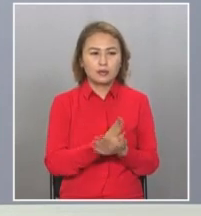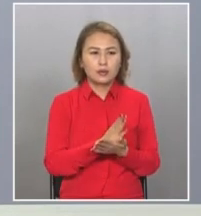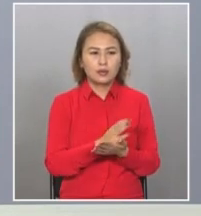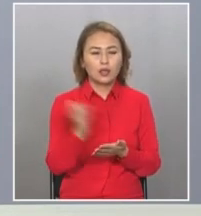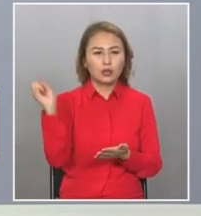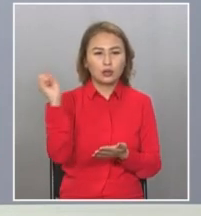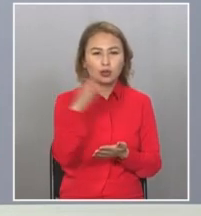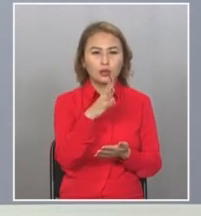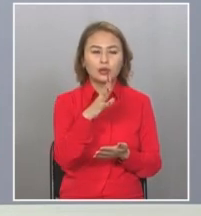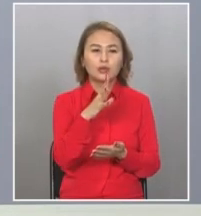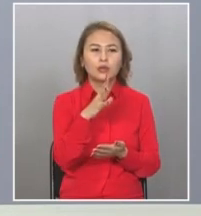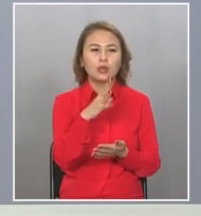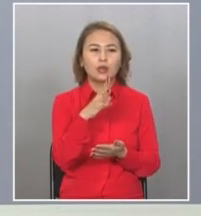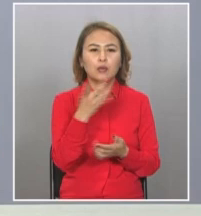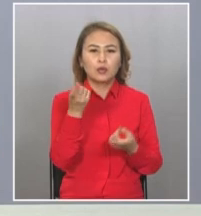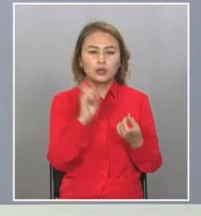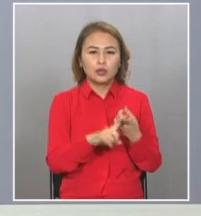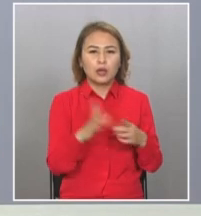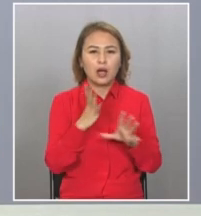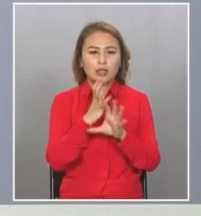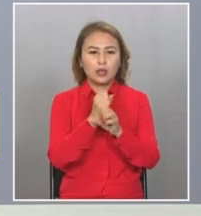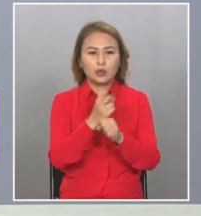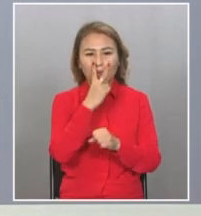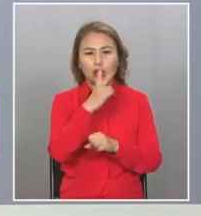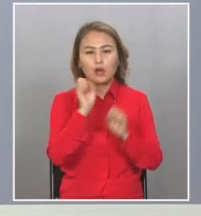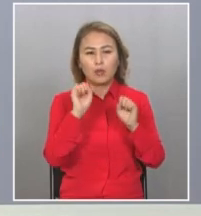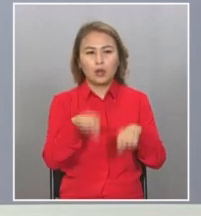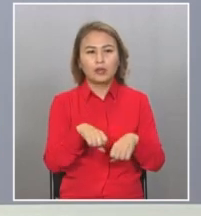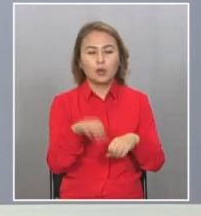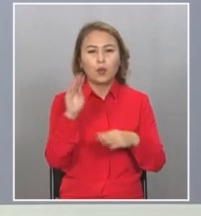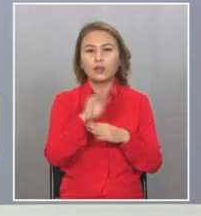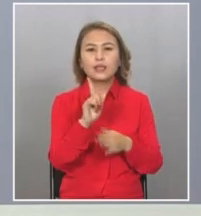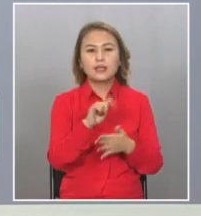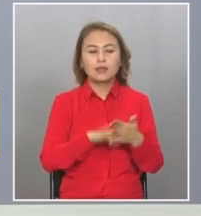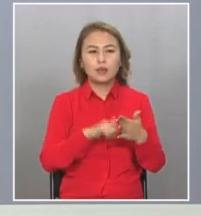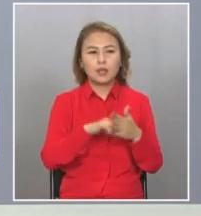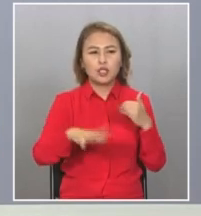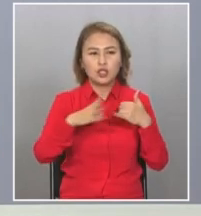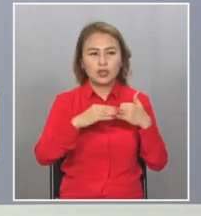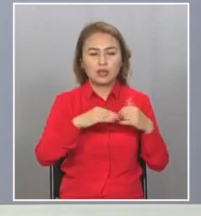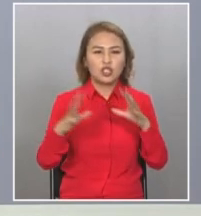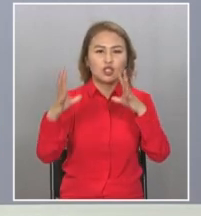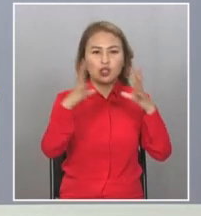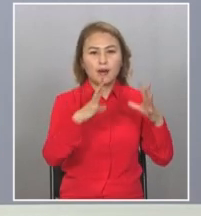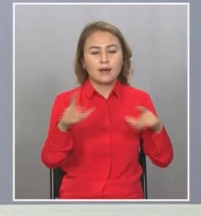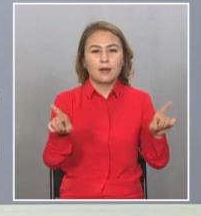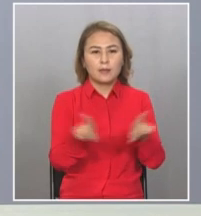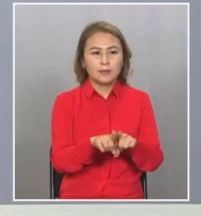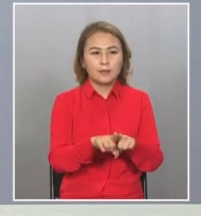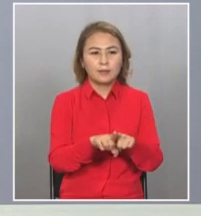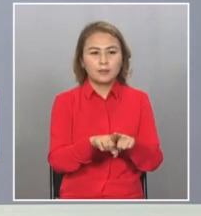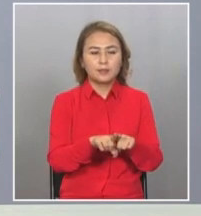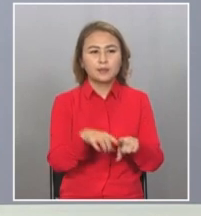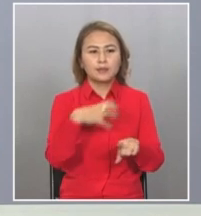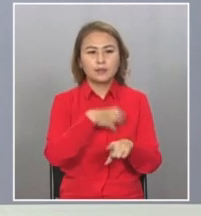күн энергиясының мөлшері азаюын бақылаймыз. Оның себебі жердің шар тәріздес екеніне,